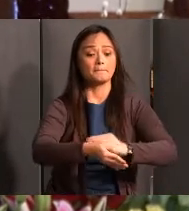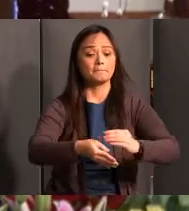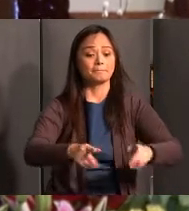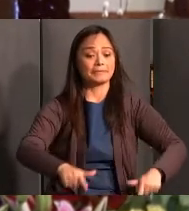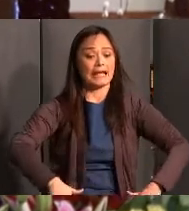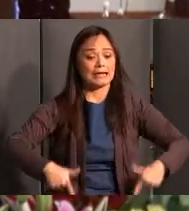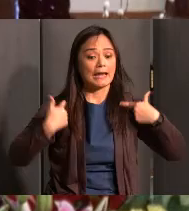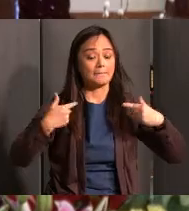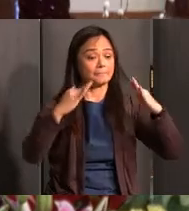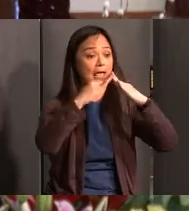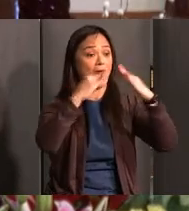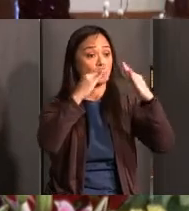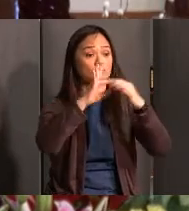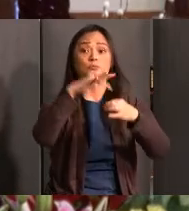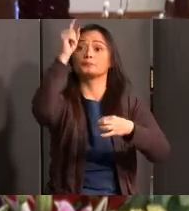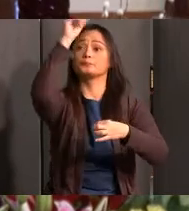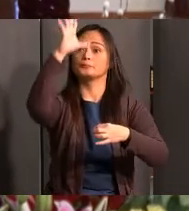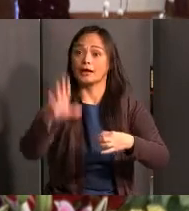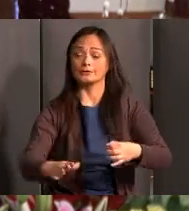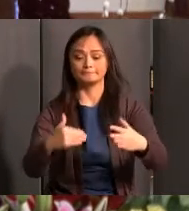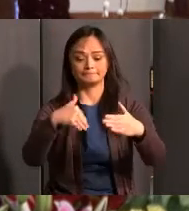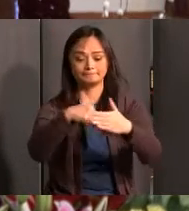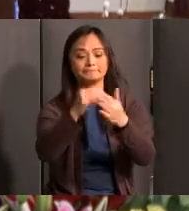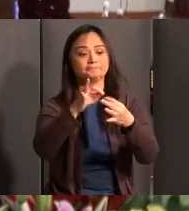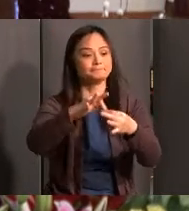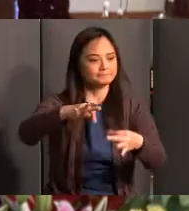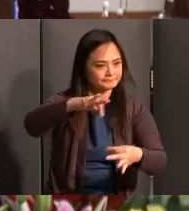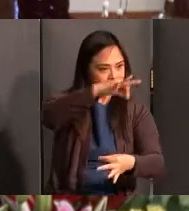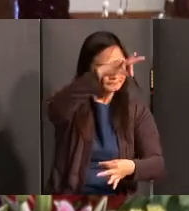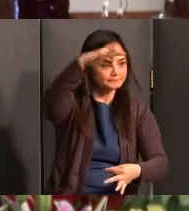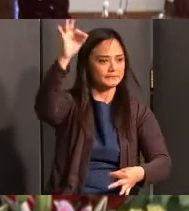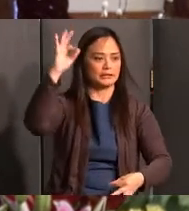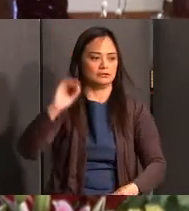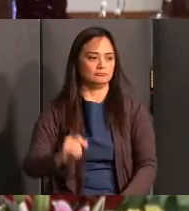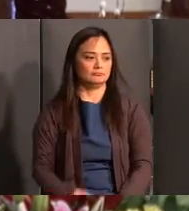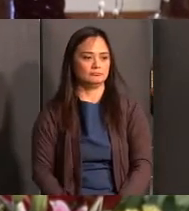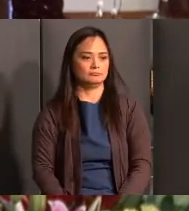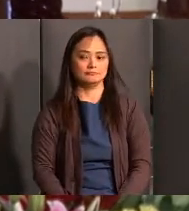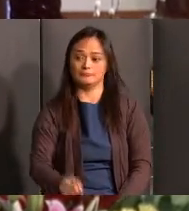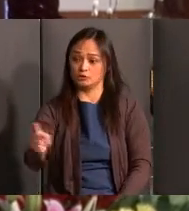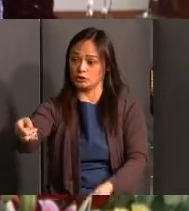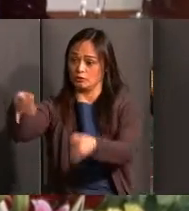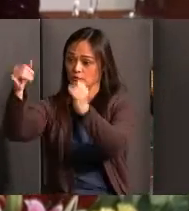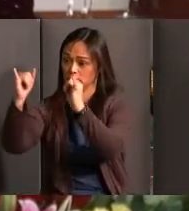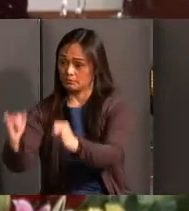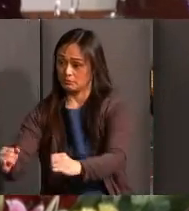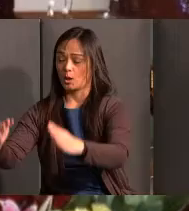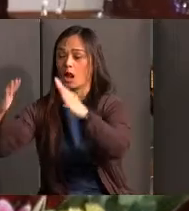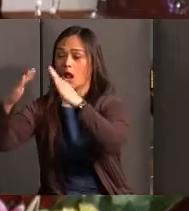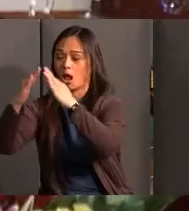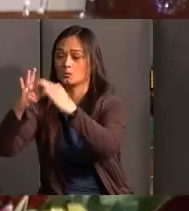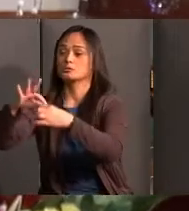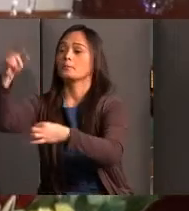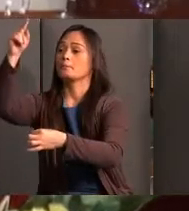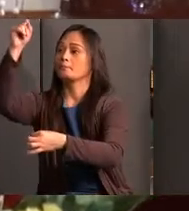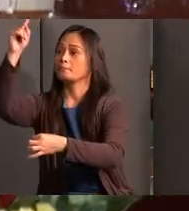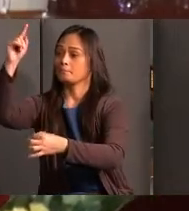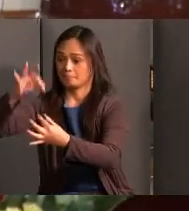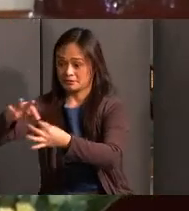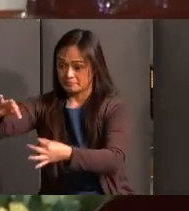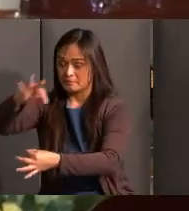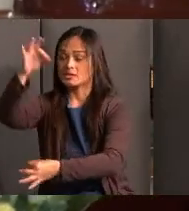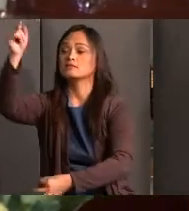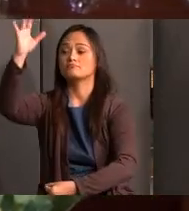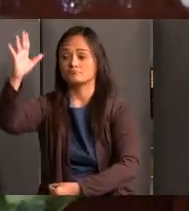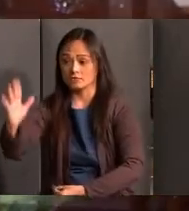And I have been talking about this sa ating tinatawag na doctrine class. And I just pray na lahat tayo rito, mga members ng